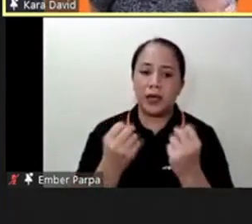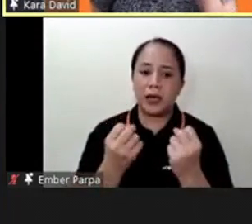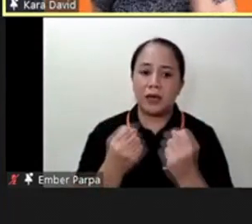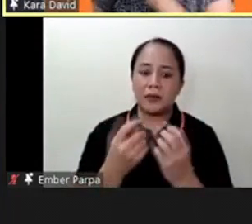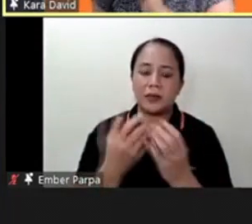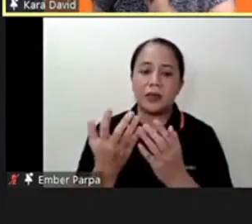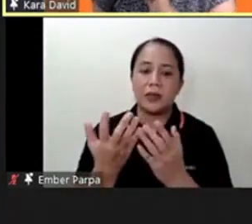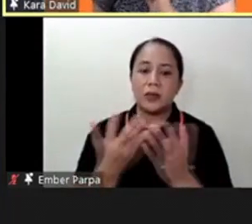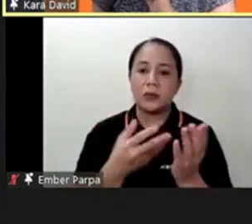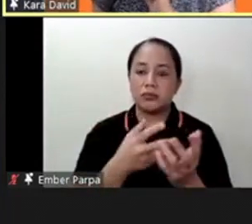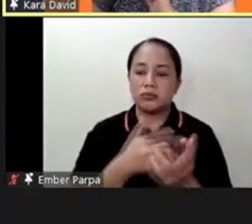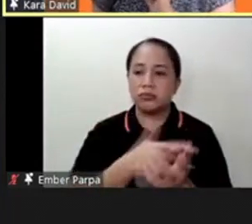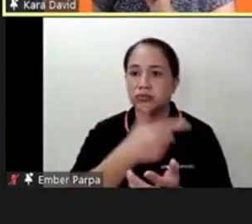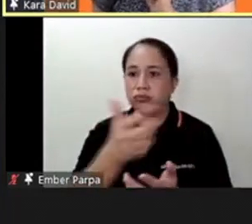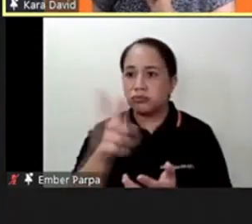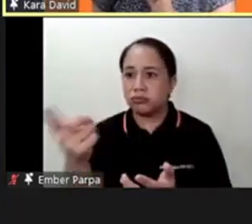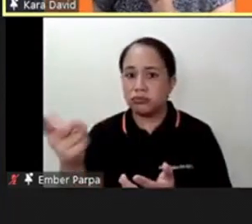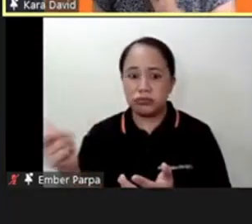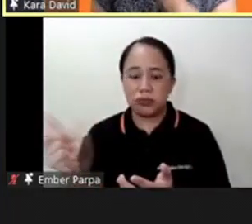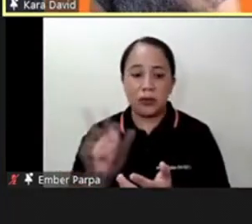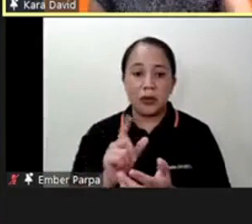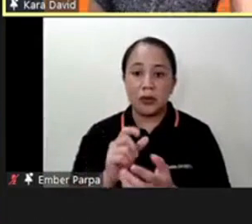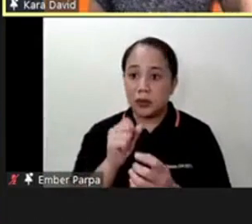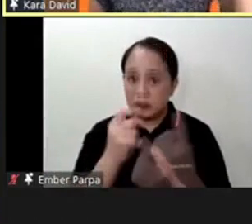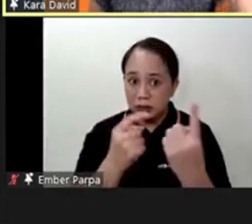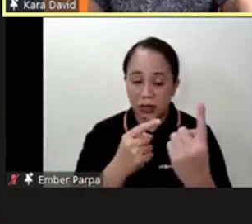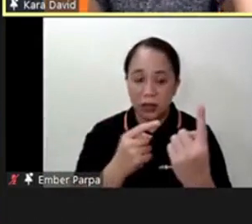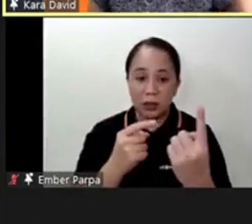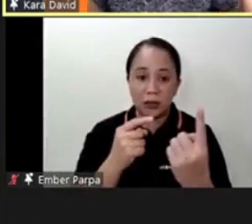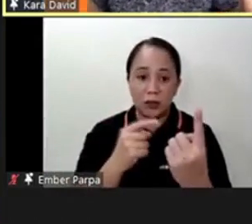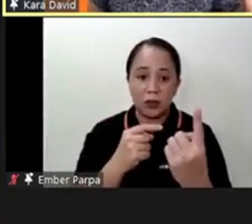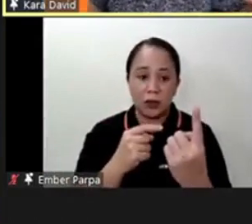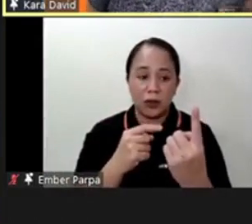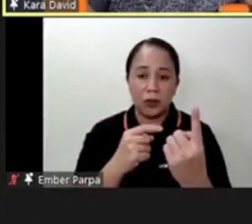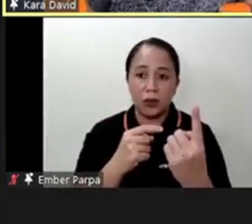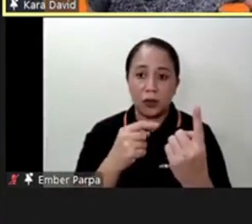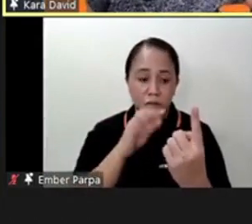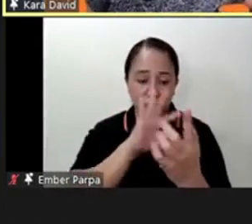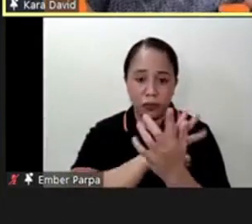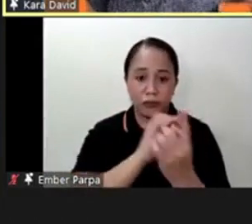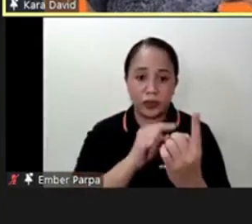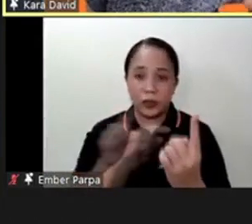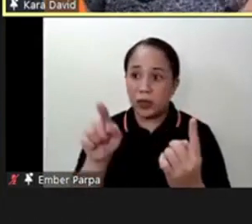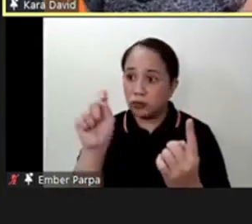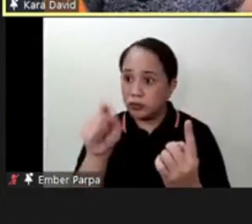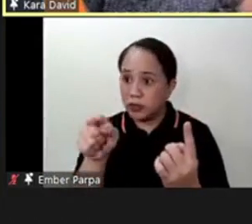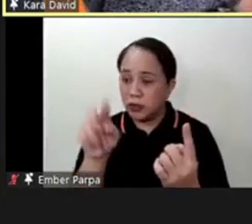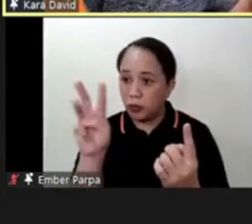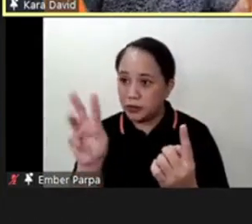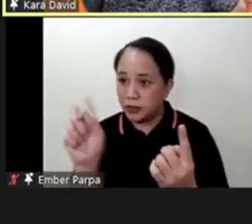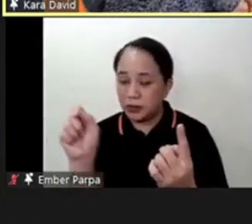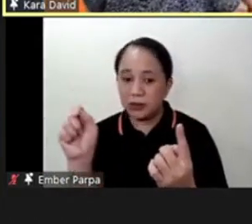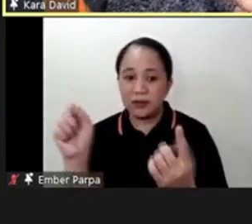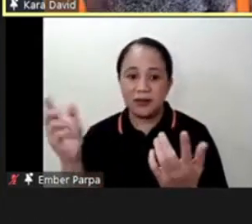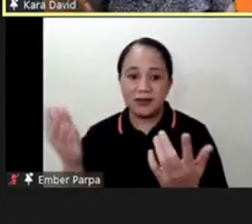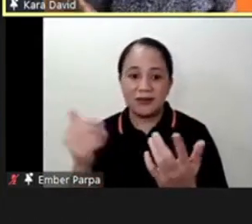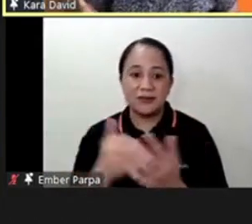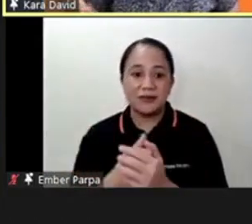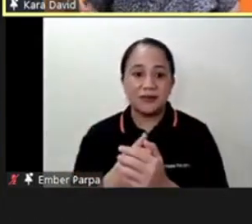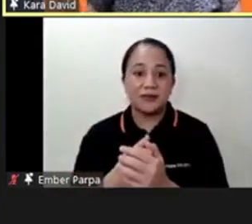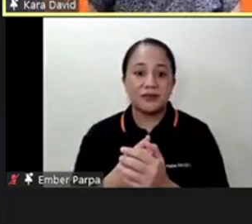papasan. So kapag may isa sa atin na may COVID, toka tayo. Tuesday ikaw, Wednesday ikaw, gano'n.